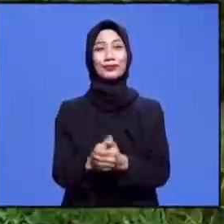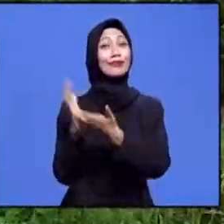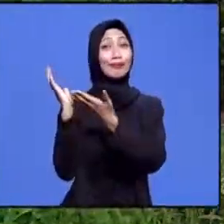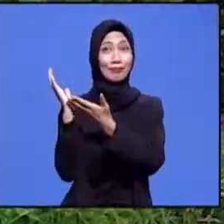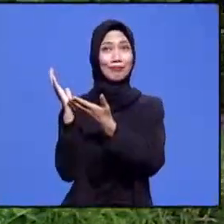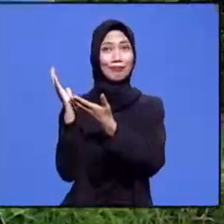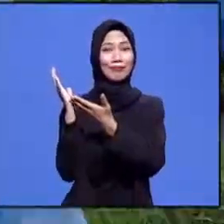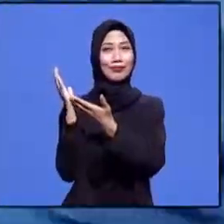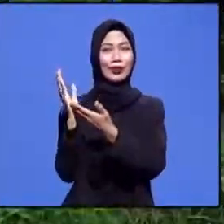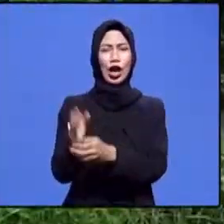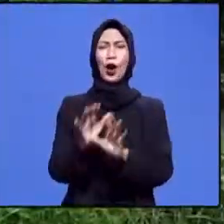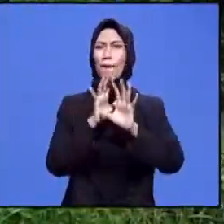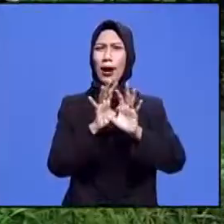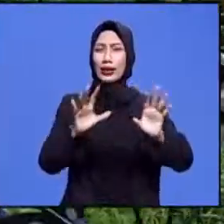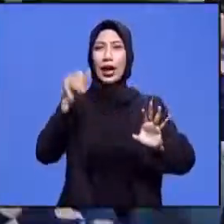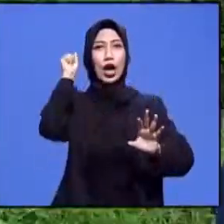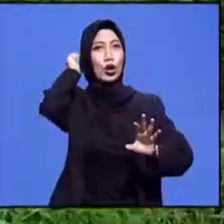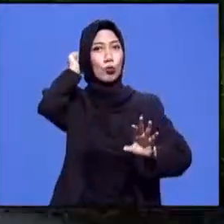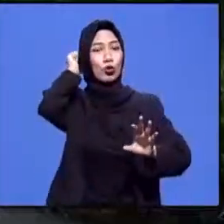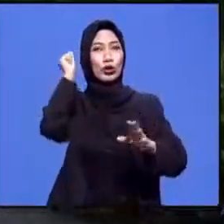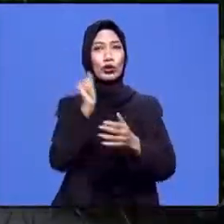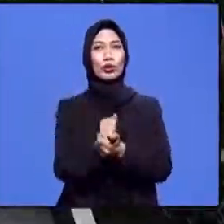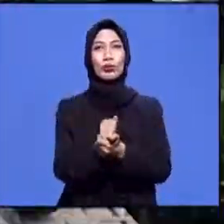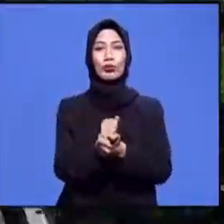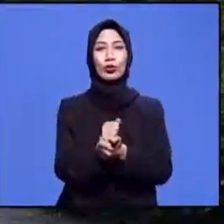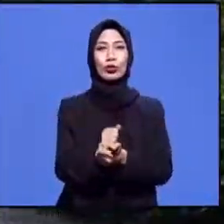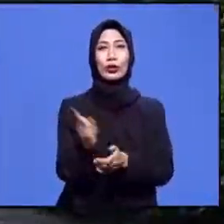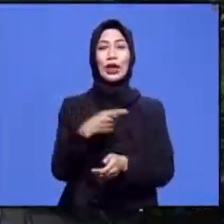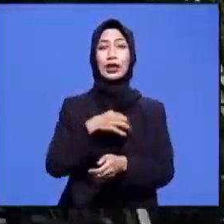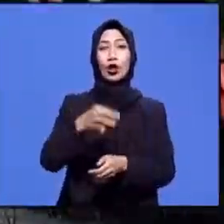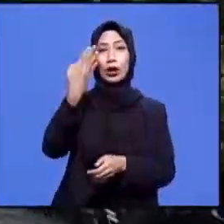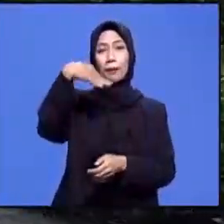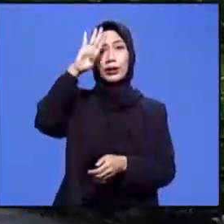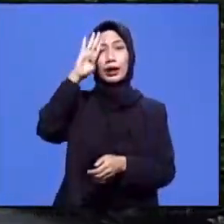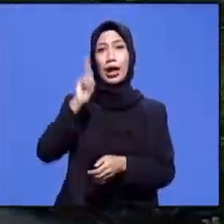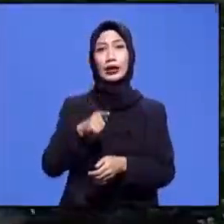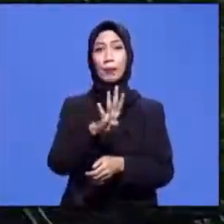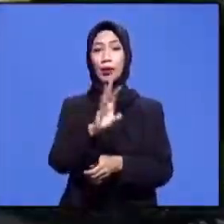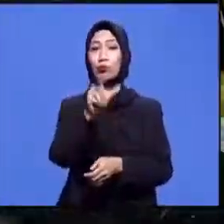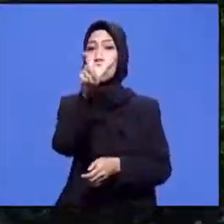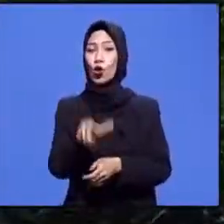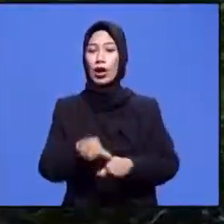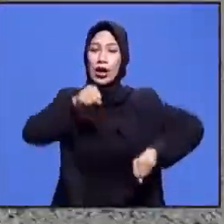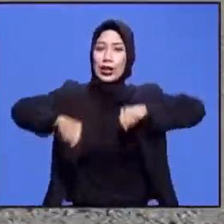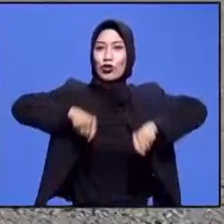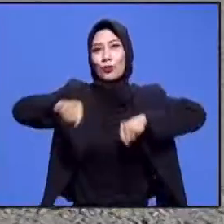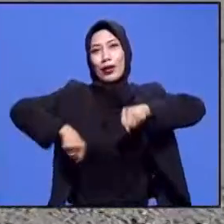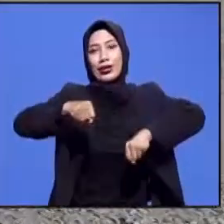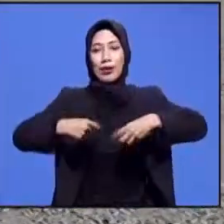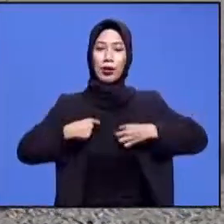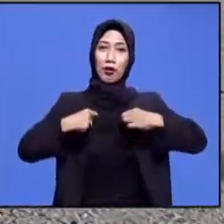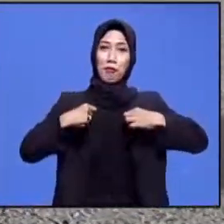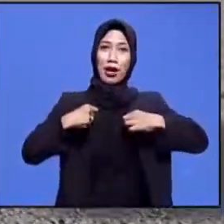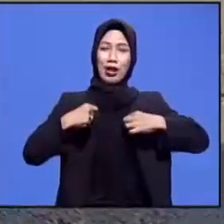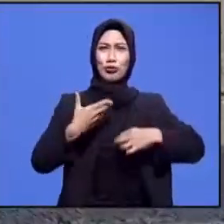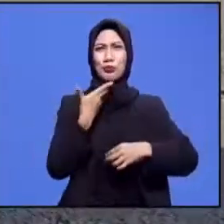Beginilah kegiatan puluhan emak-emak yang tergabung dalam Women Cyclist Blitar. 40 orang peserta mengayuh sepeda sambil memakai daster,